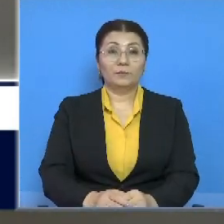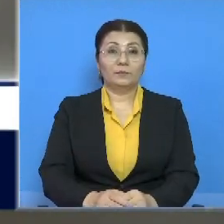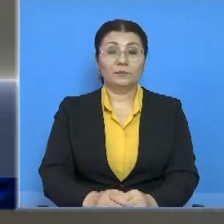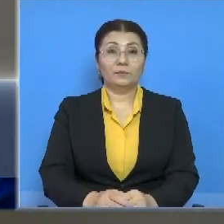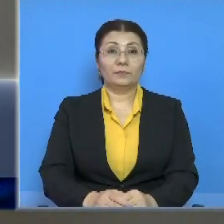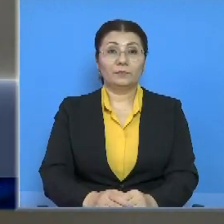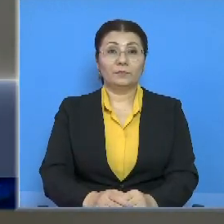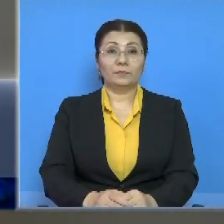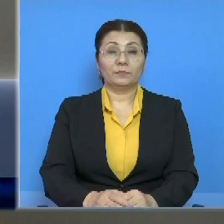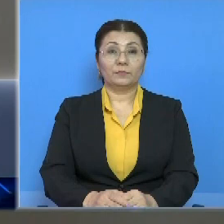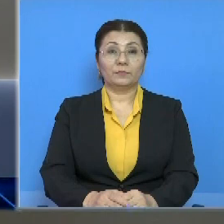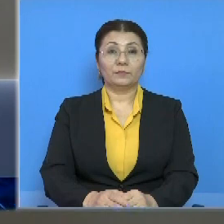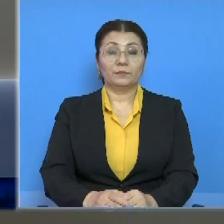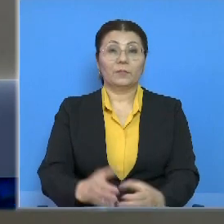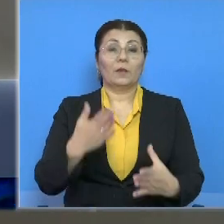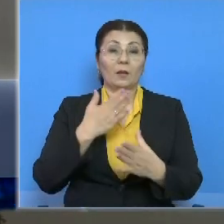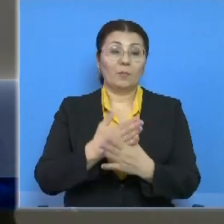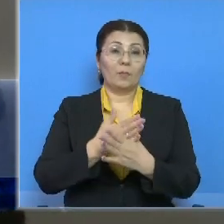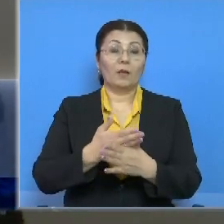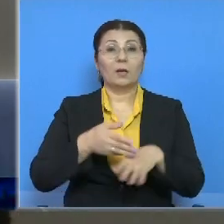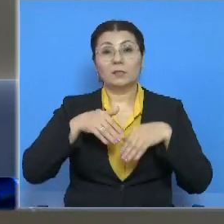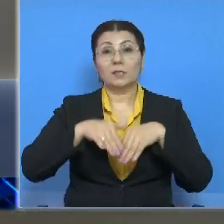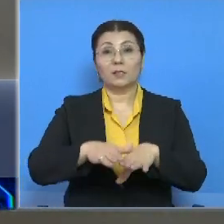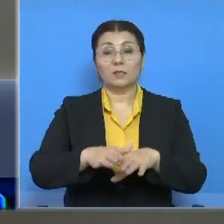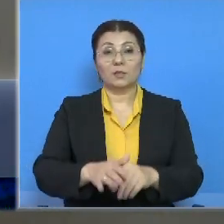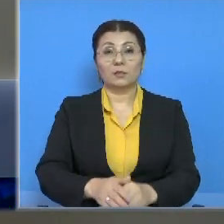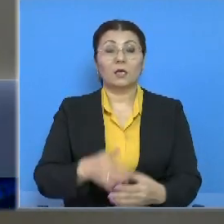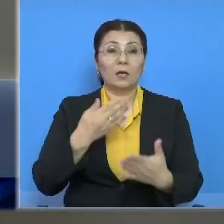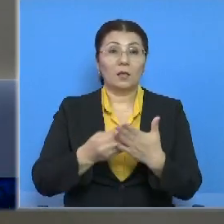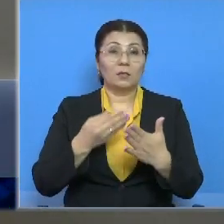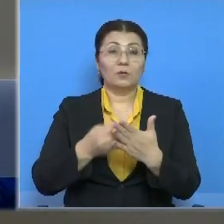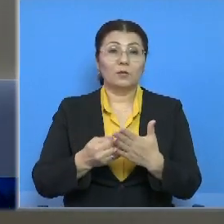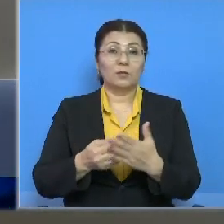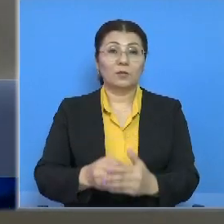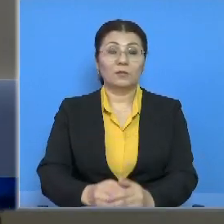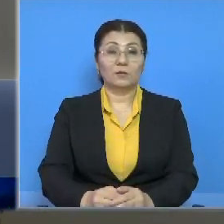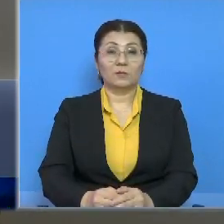исполнительной власти, акимату, а помогать их решать,